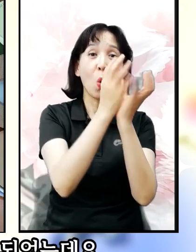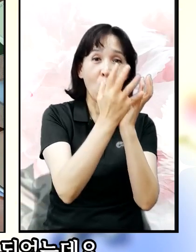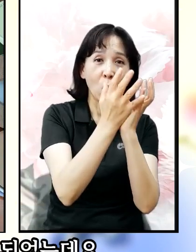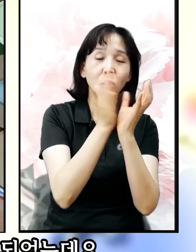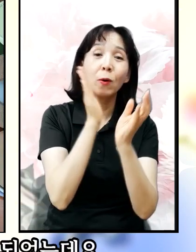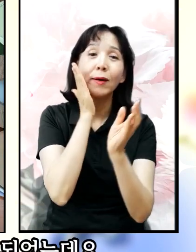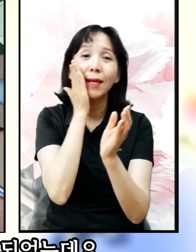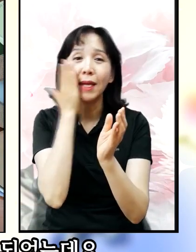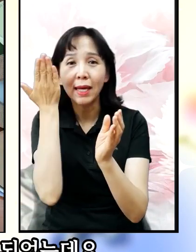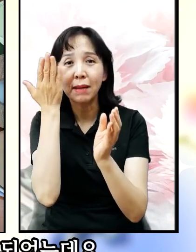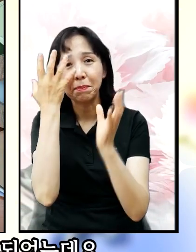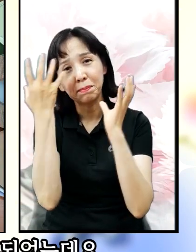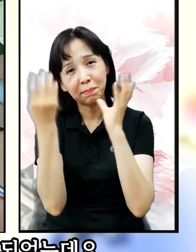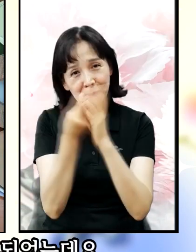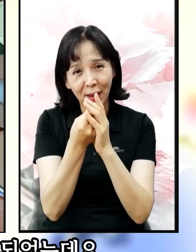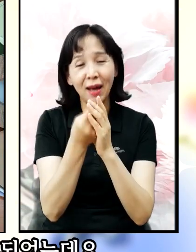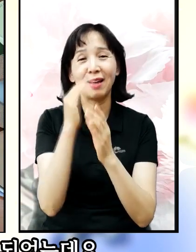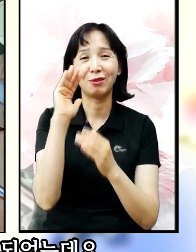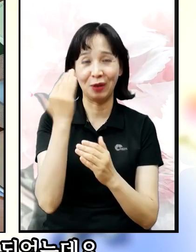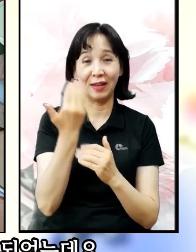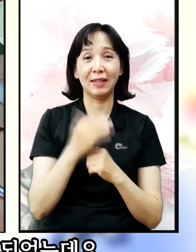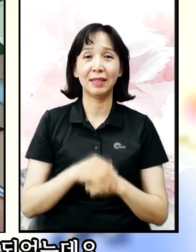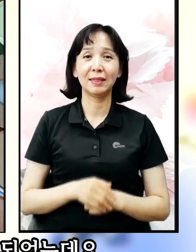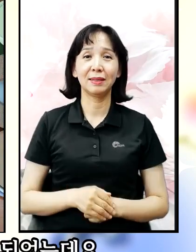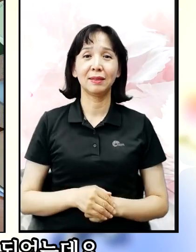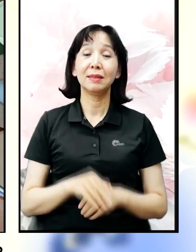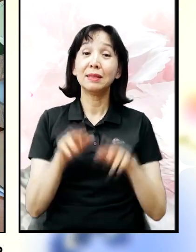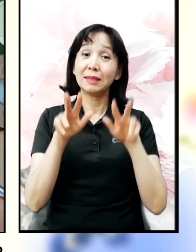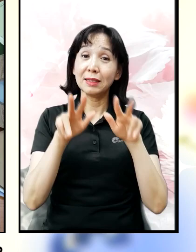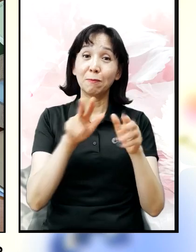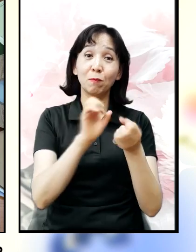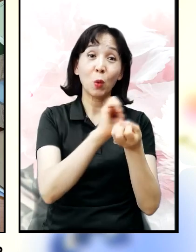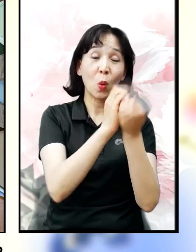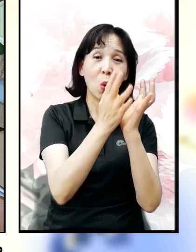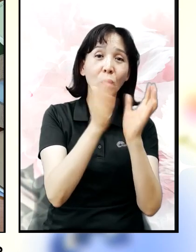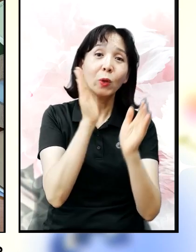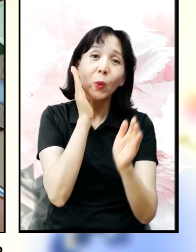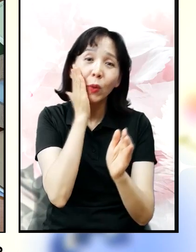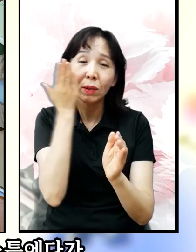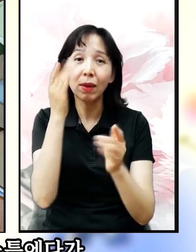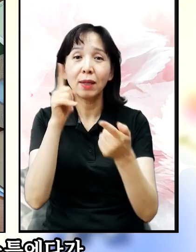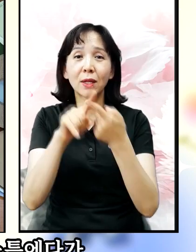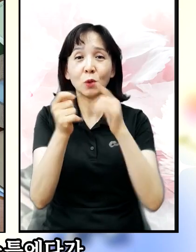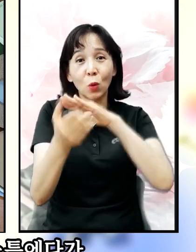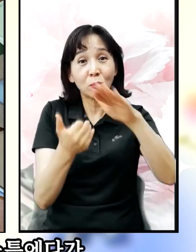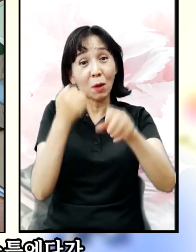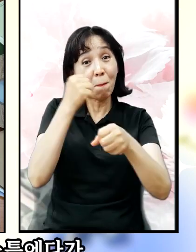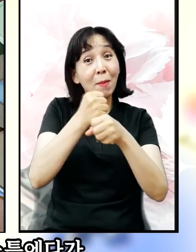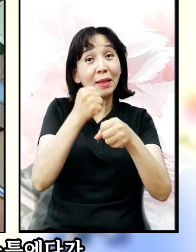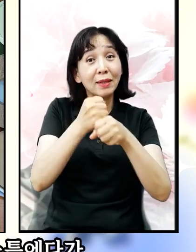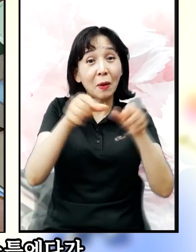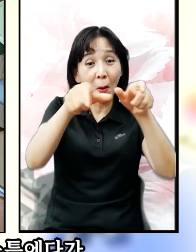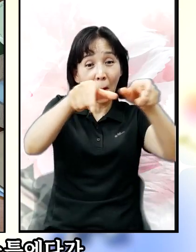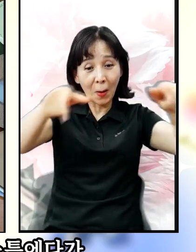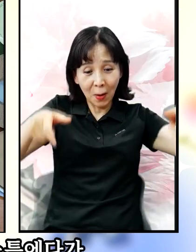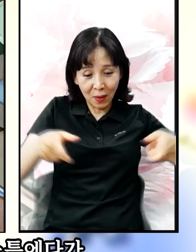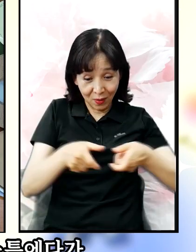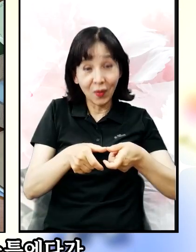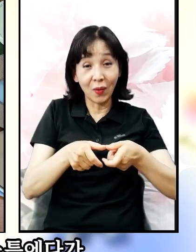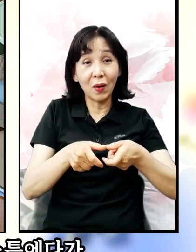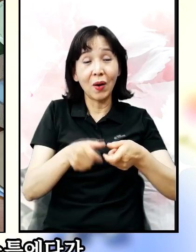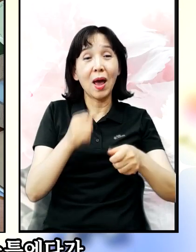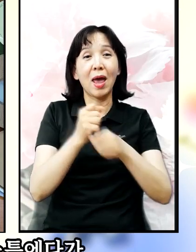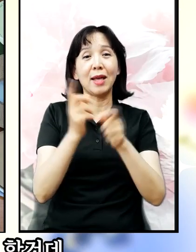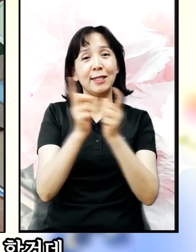이제 꽃과 꽃잎이 지금 완성이 되었는데요. 지금 이제 요 꽃과 꽃잎을 우리가 아까 만들어 놓았던